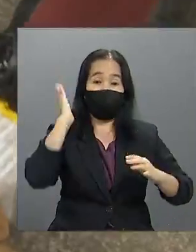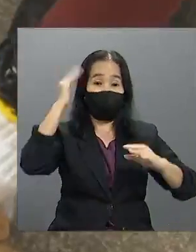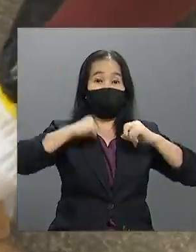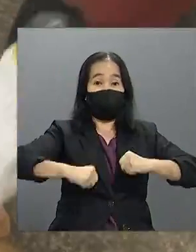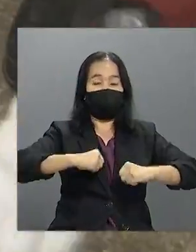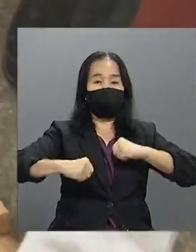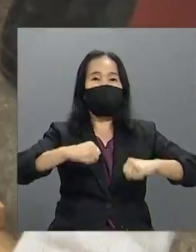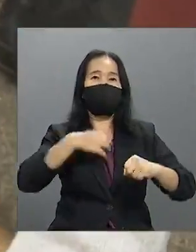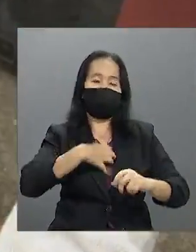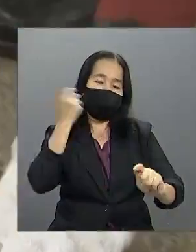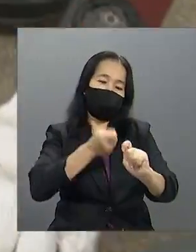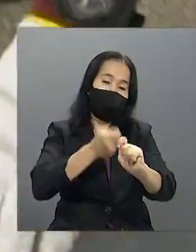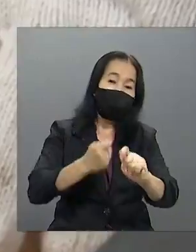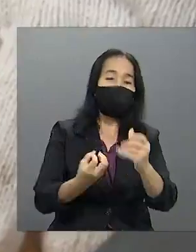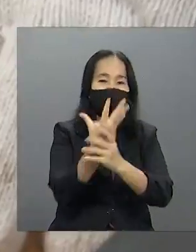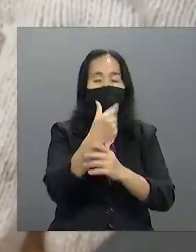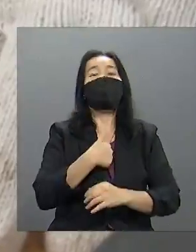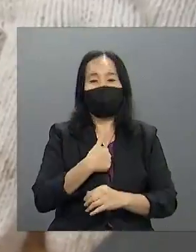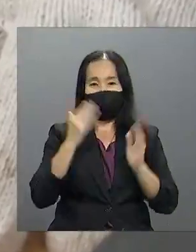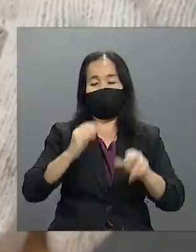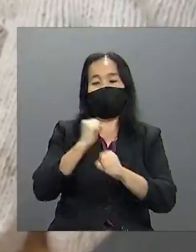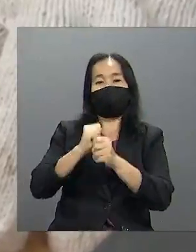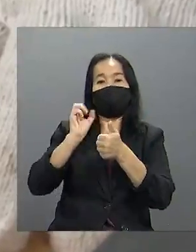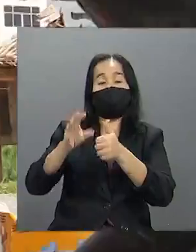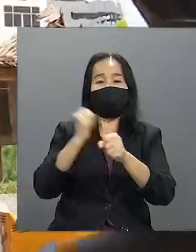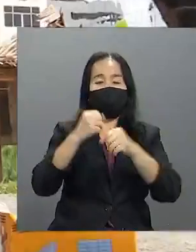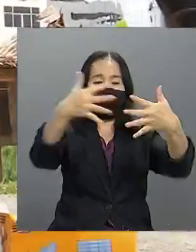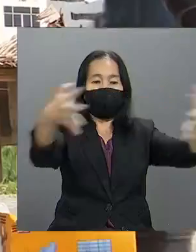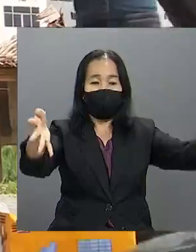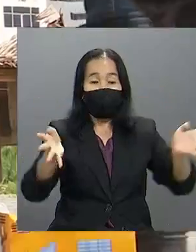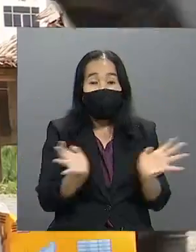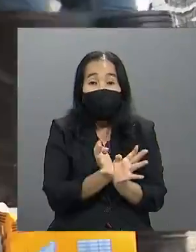ม้เจ้าหน้าที่ก็จะเทรนให้ทำกระบะใส่ดินสำหรับปลูกต้นไม้